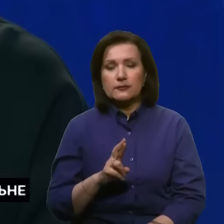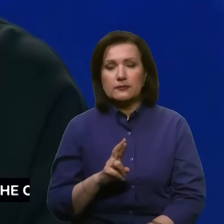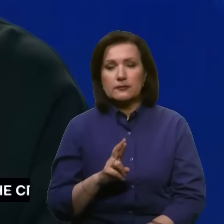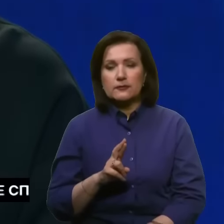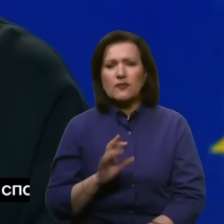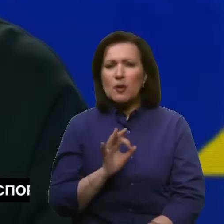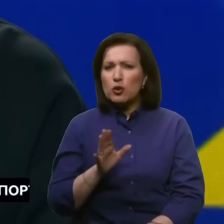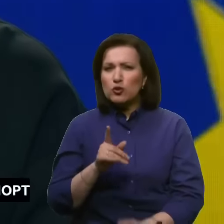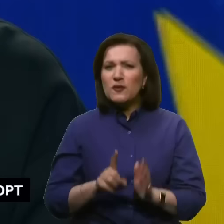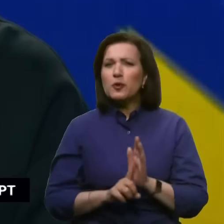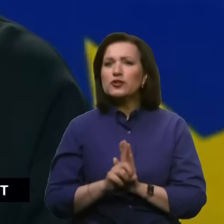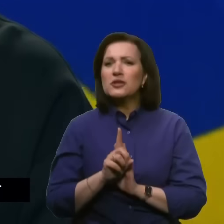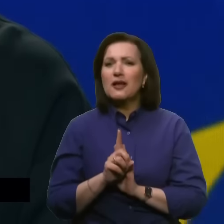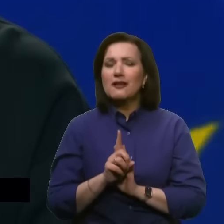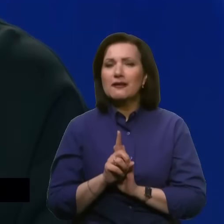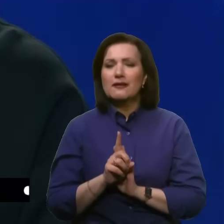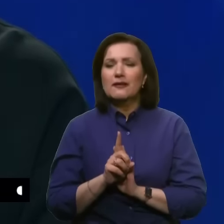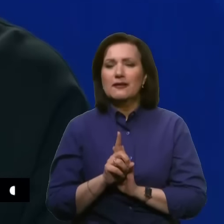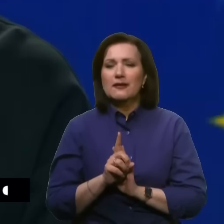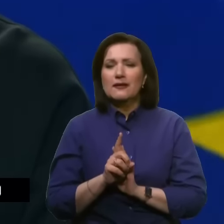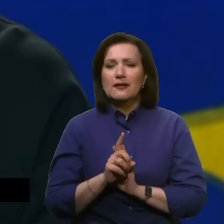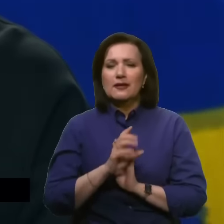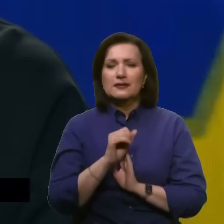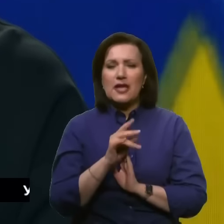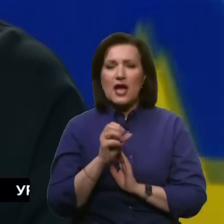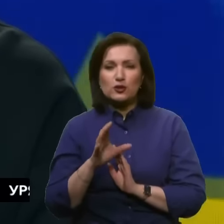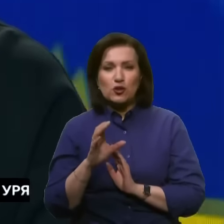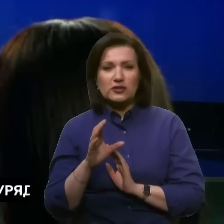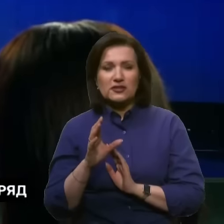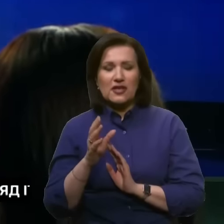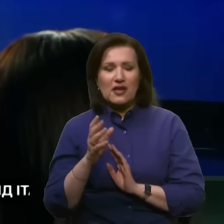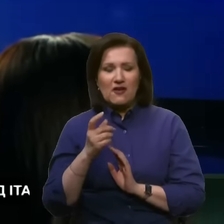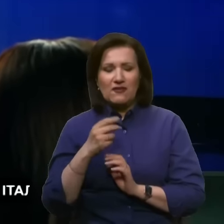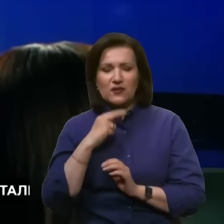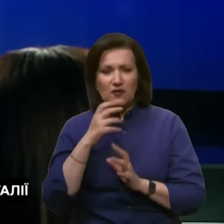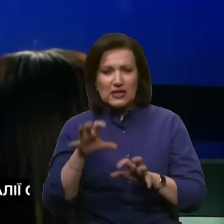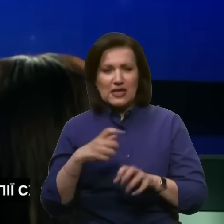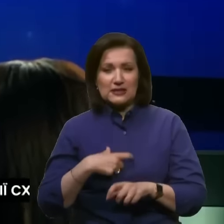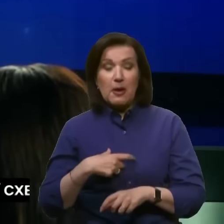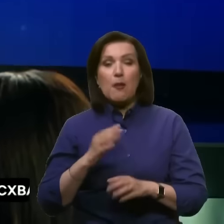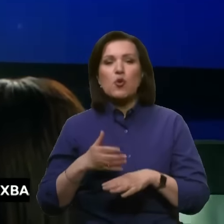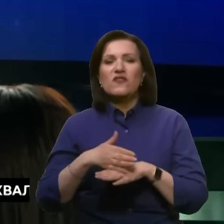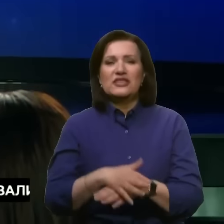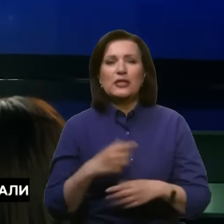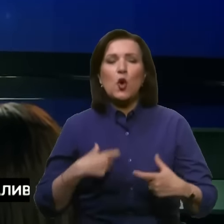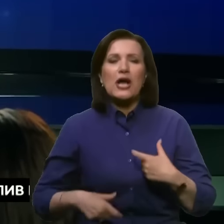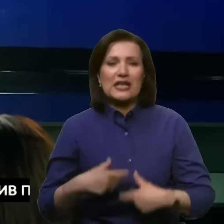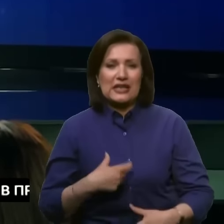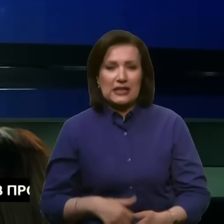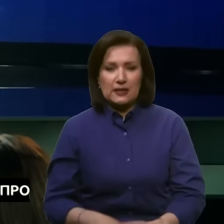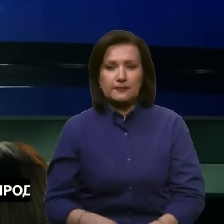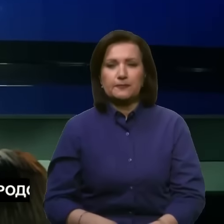а про що ви починали? То Санчес вибив всі думки на себе. Про візит до Аргентини і про підтримку Global